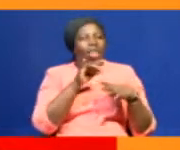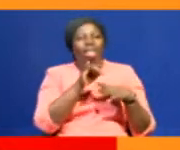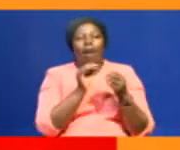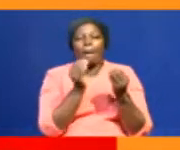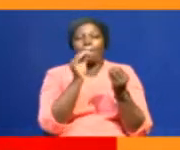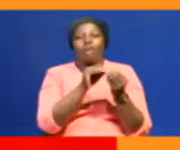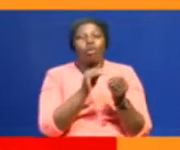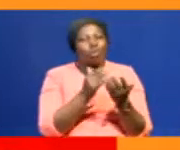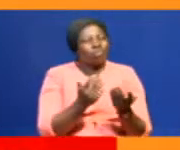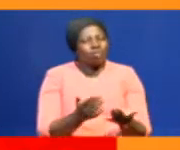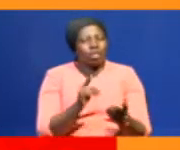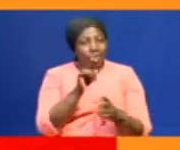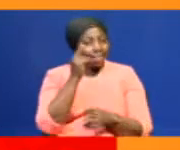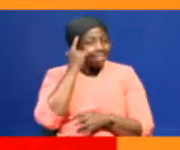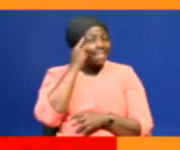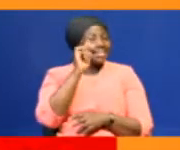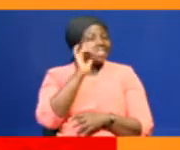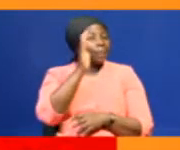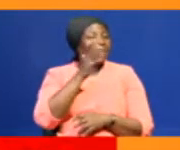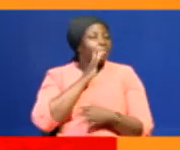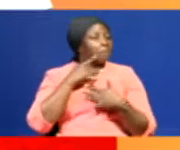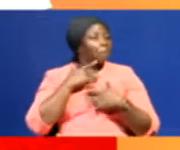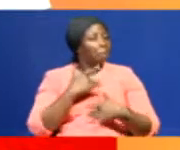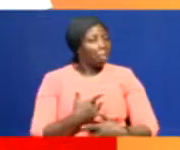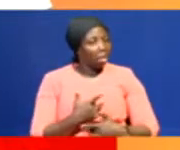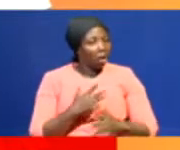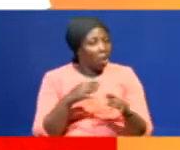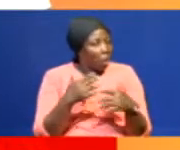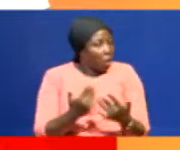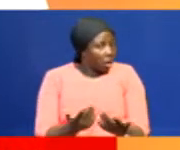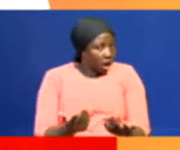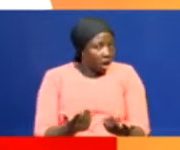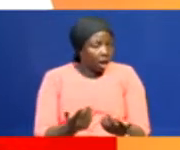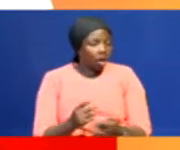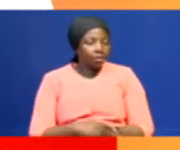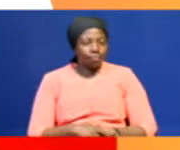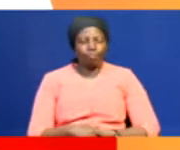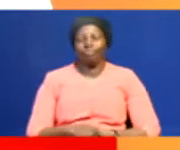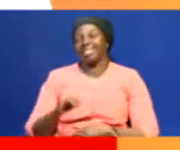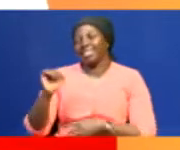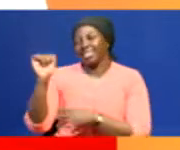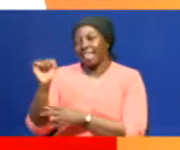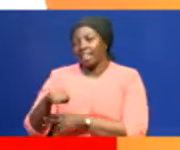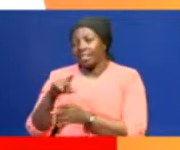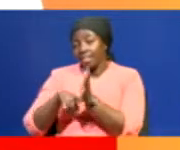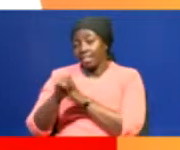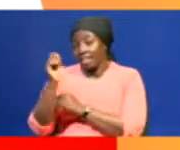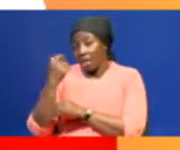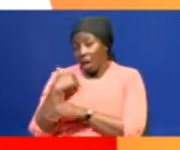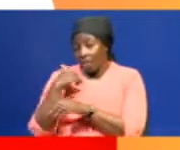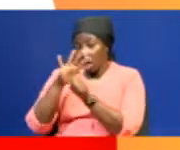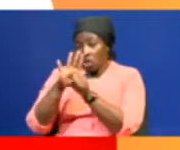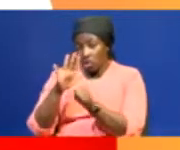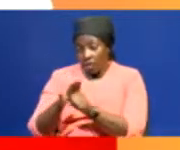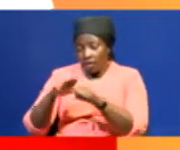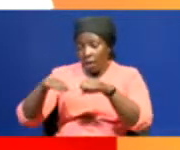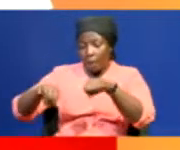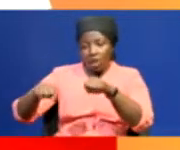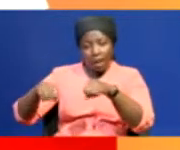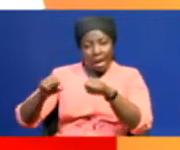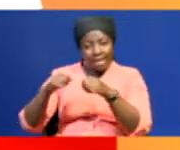itakuwa afueni ama ni kwa kweli tumekuwa na ajali mingi sana Kenya kupitia pikipiki.